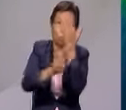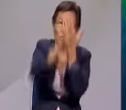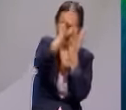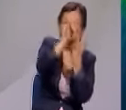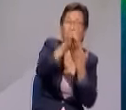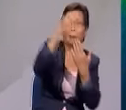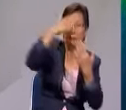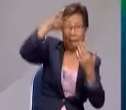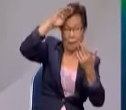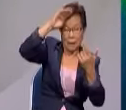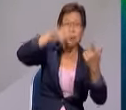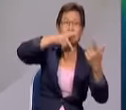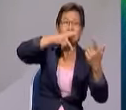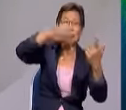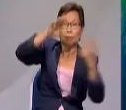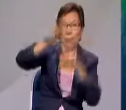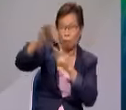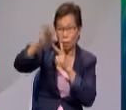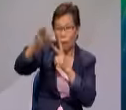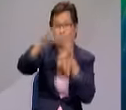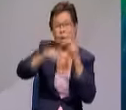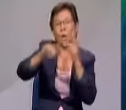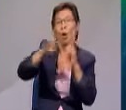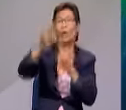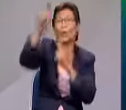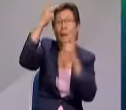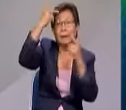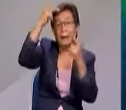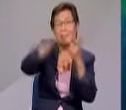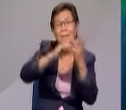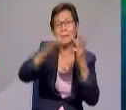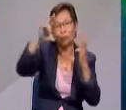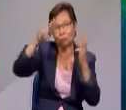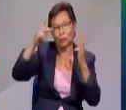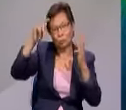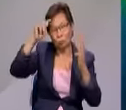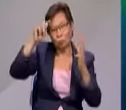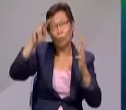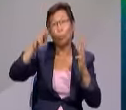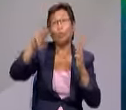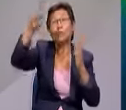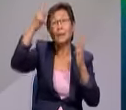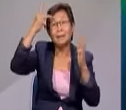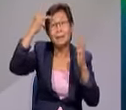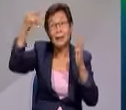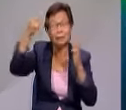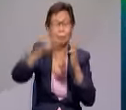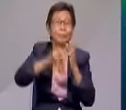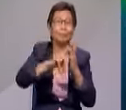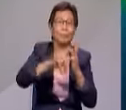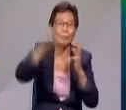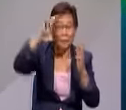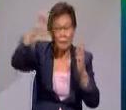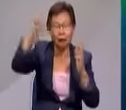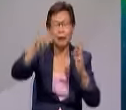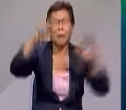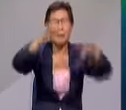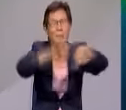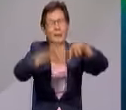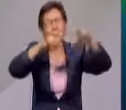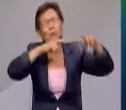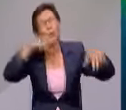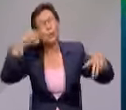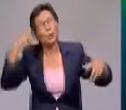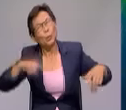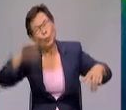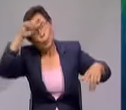di negeri Perlis, Kedah, Pulau Pinang serta utara Kelantan dan juga utara Terengganu. Semasa tempoh cuaca panas dan kering ini,